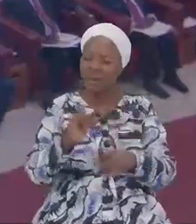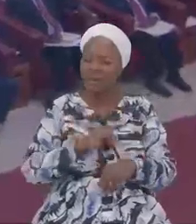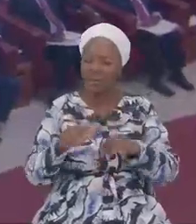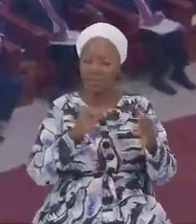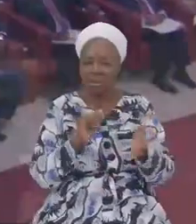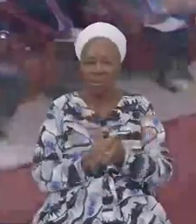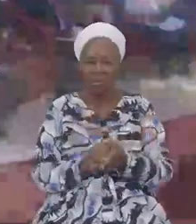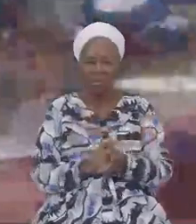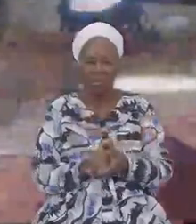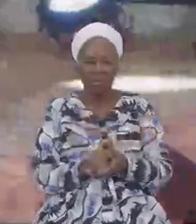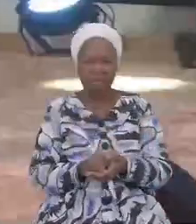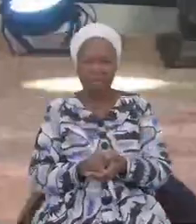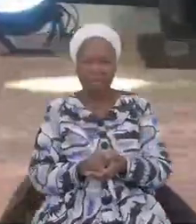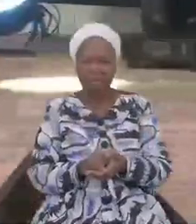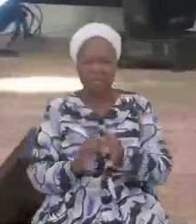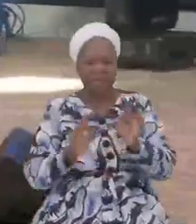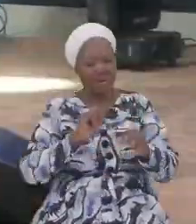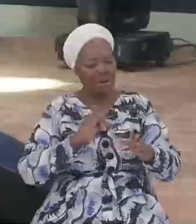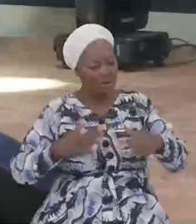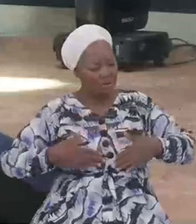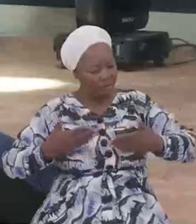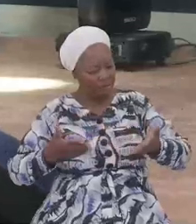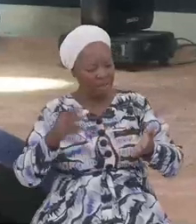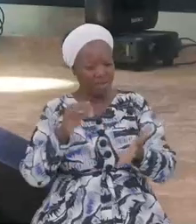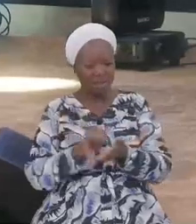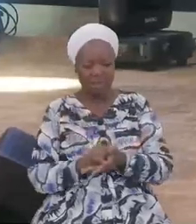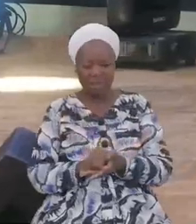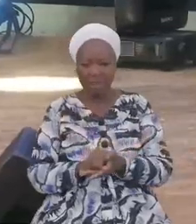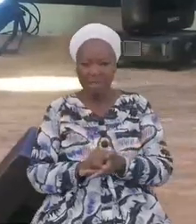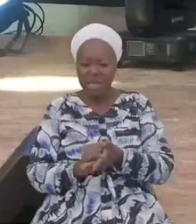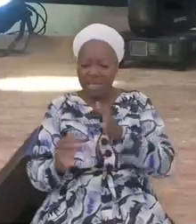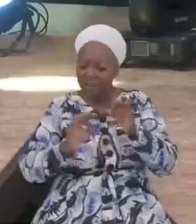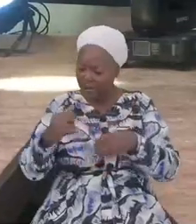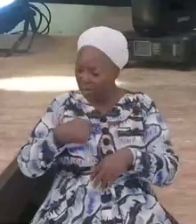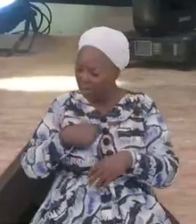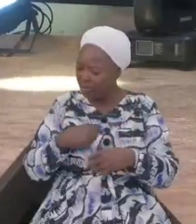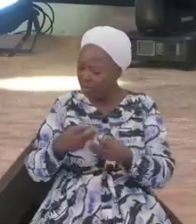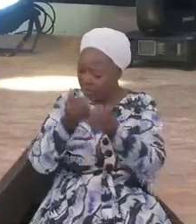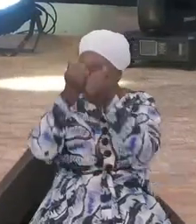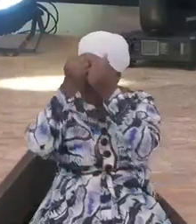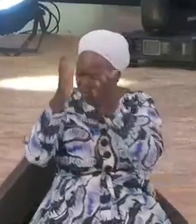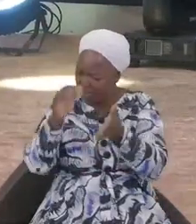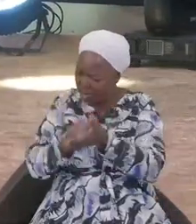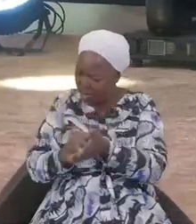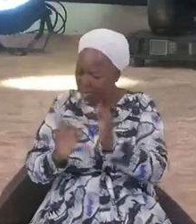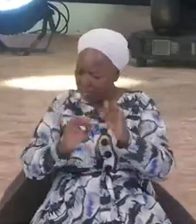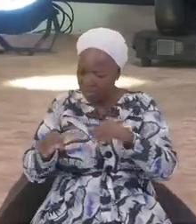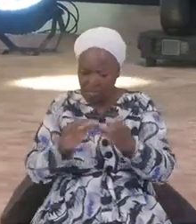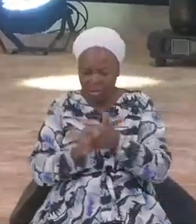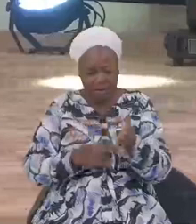si je confesse cela, si j'obéis à ce point, si je le fais, je fais cette restitution,